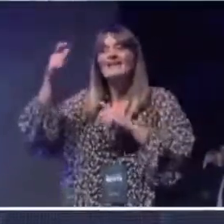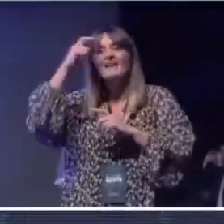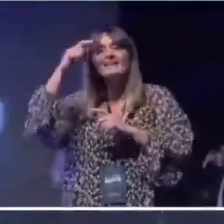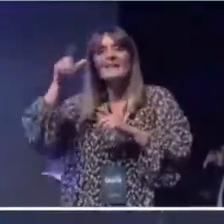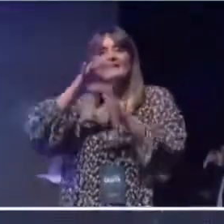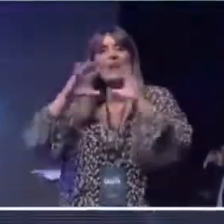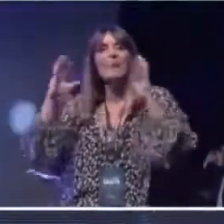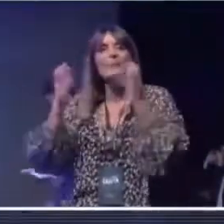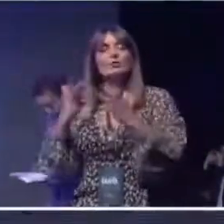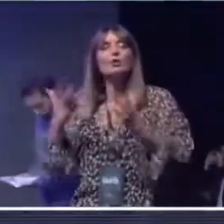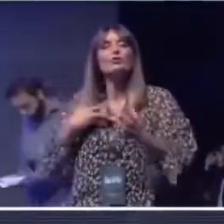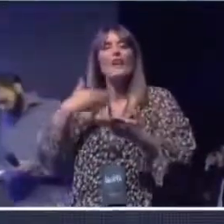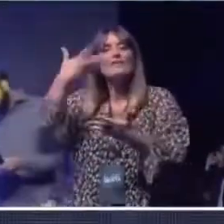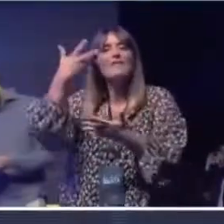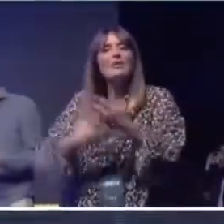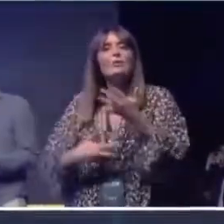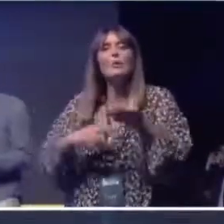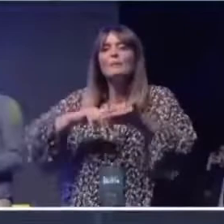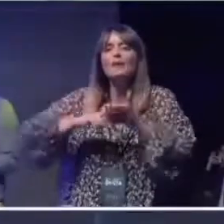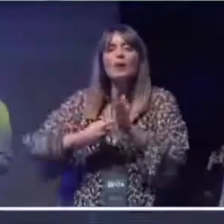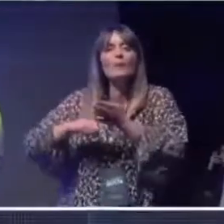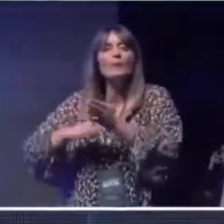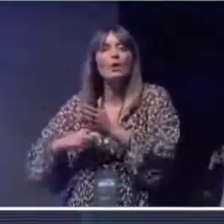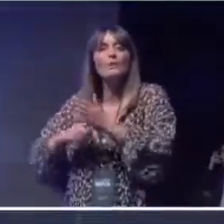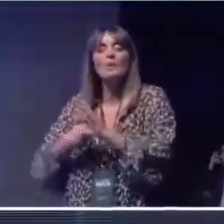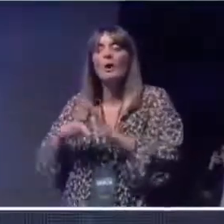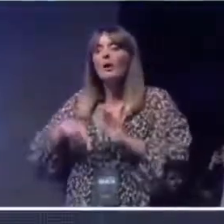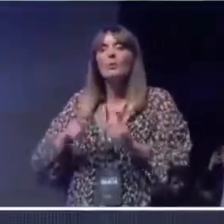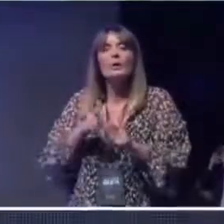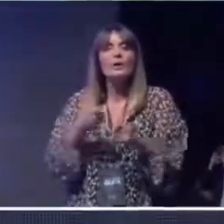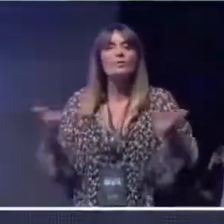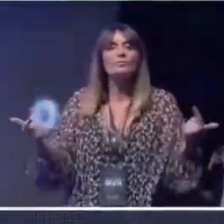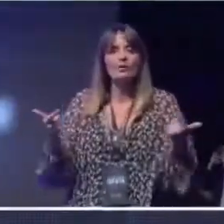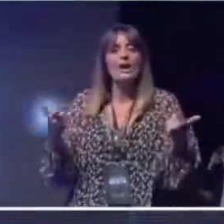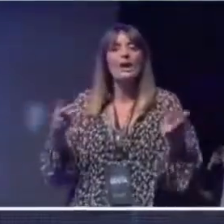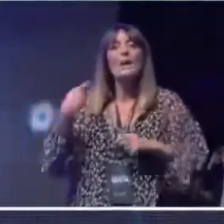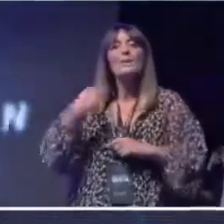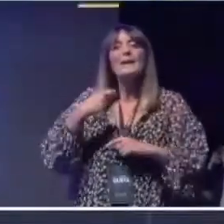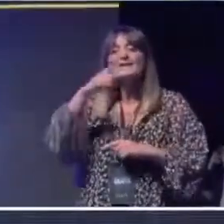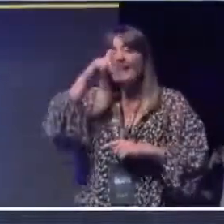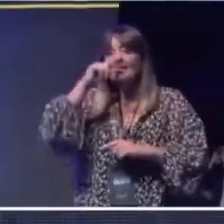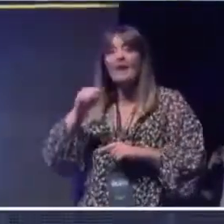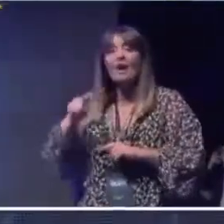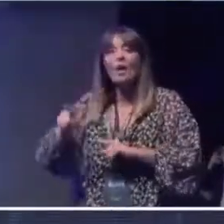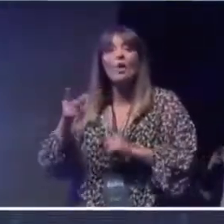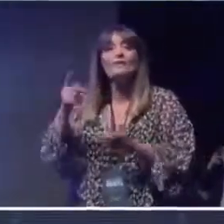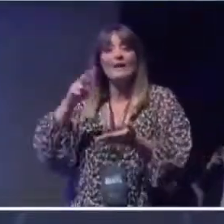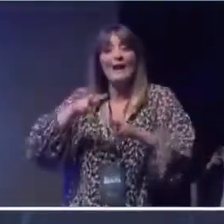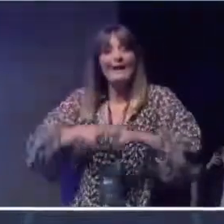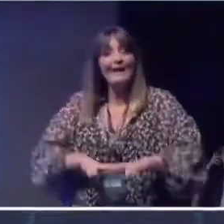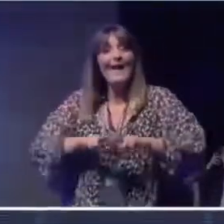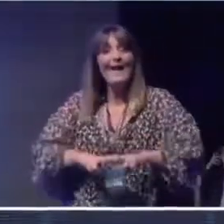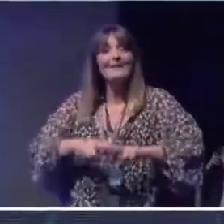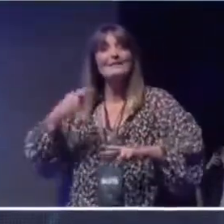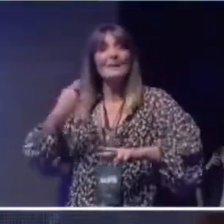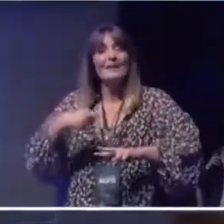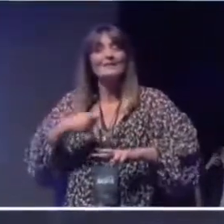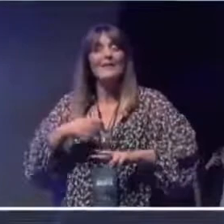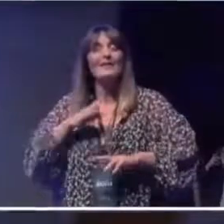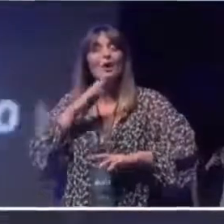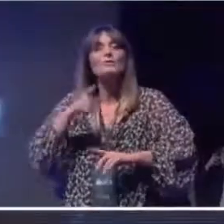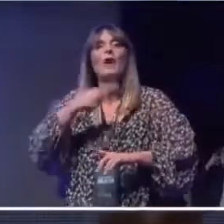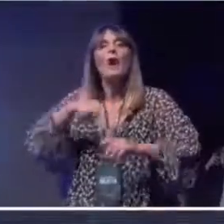ai giovani. Queste cose, con Giuseppe Conte, Presidente del Consiglio, possiamo realizzarle dalla parte